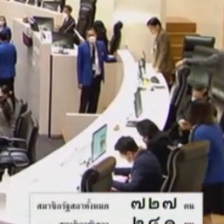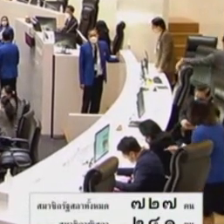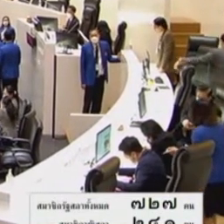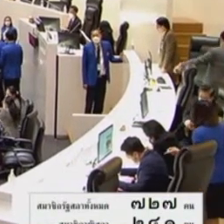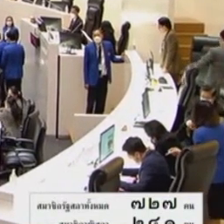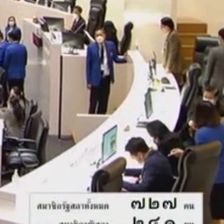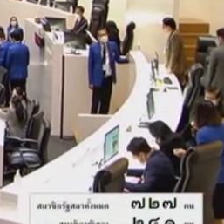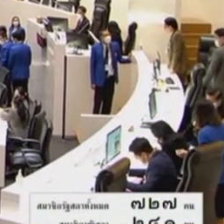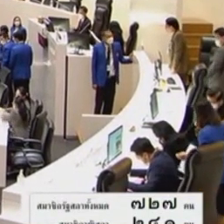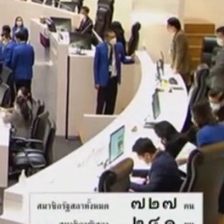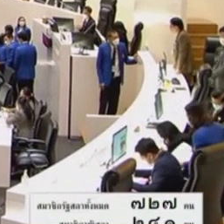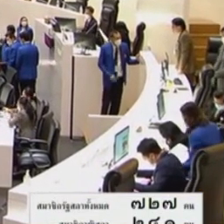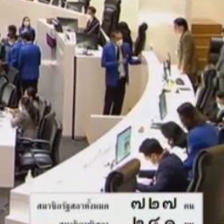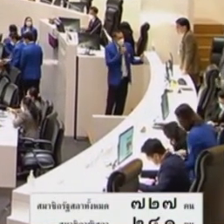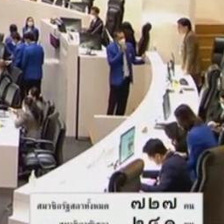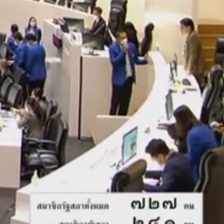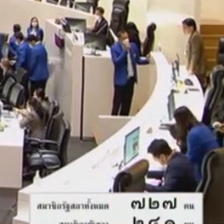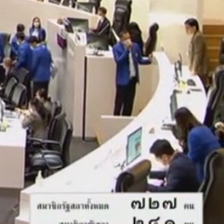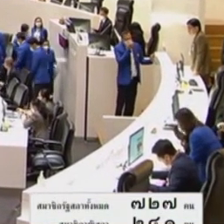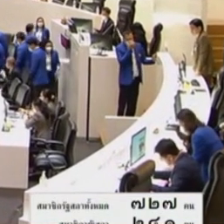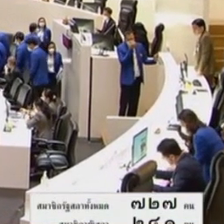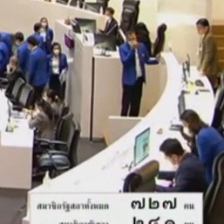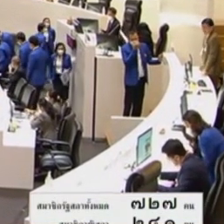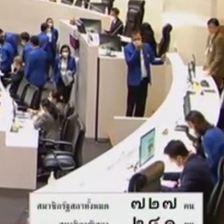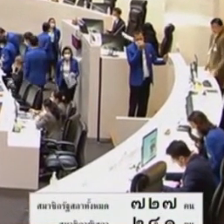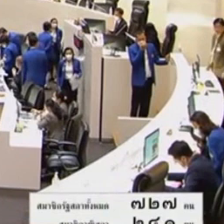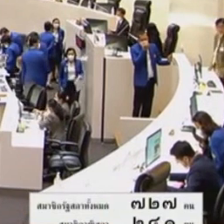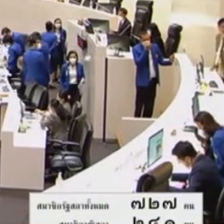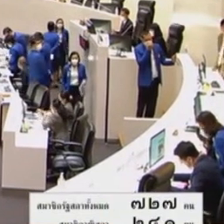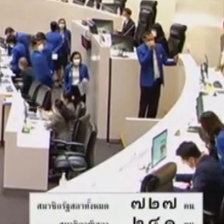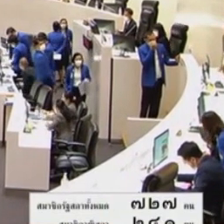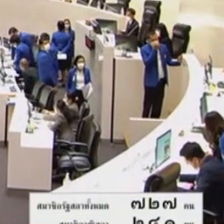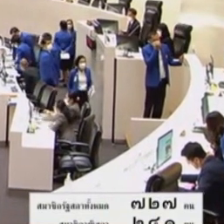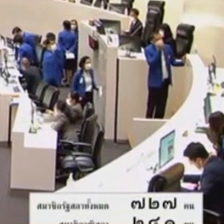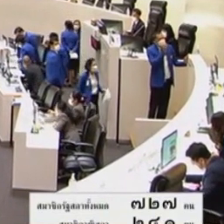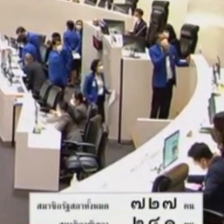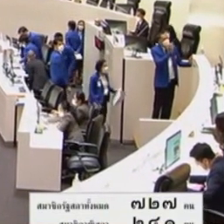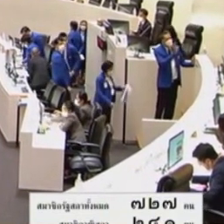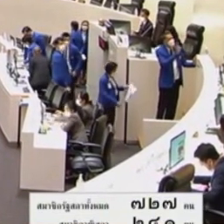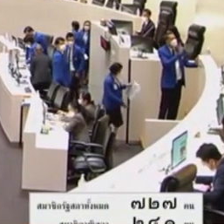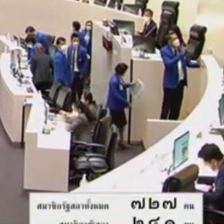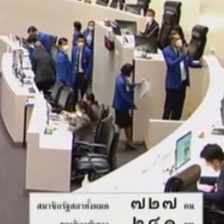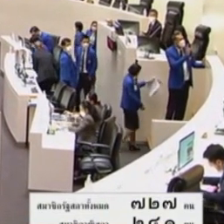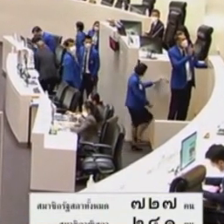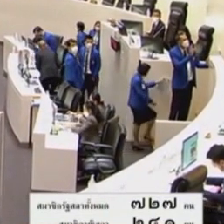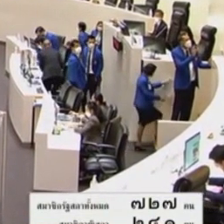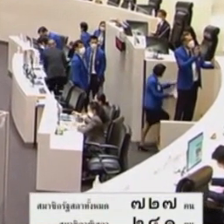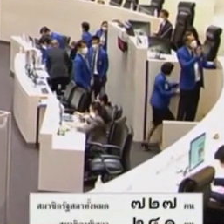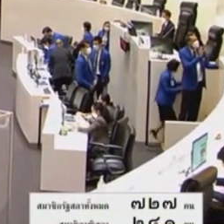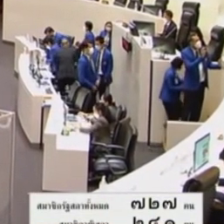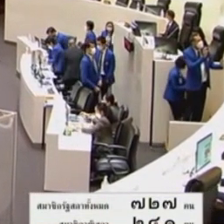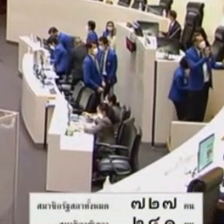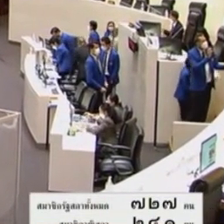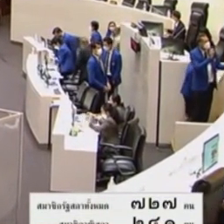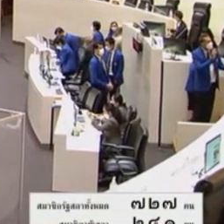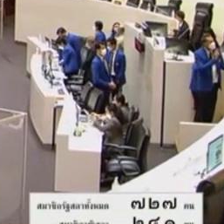1ปีและกรณีจำเลยที่ศาลชั้นต้นหรือว่าศาลอุทธรณ์ลงโทษจำคุก10ปีขึ้นไปจะคุมขังระหว่